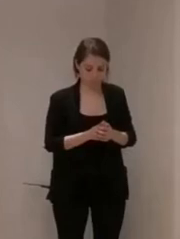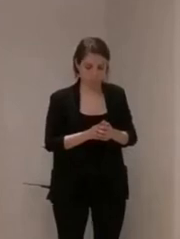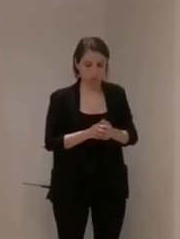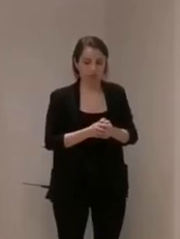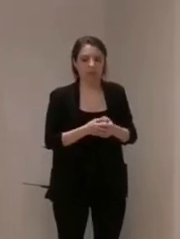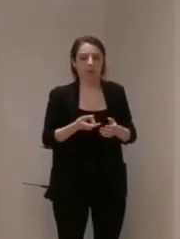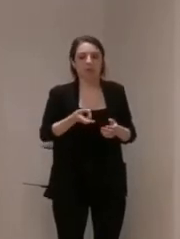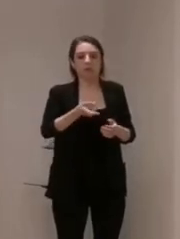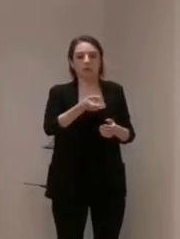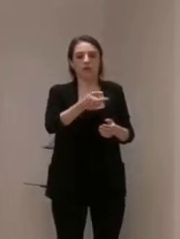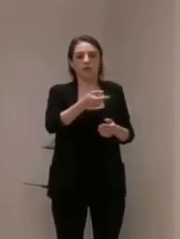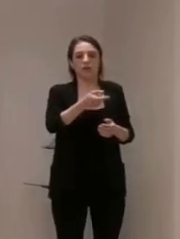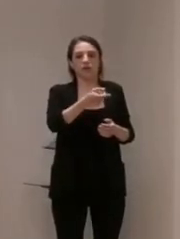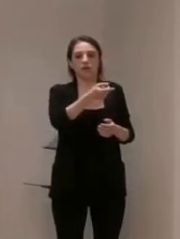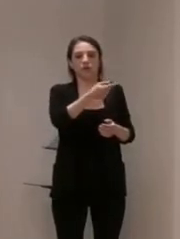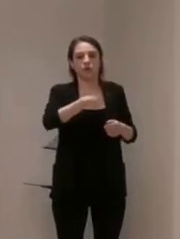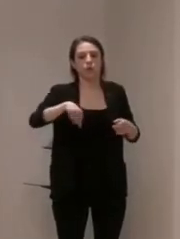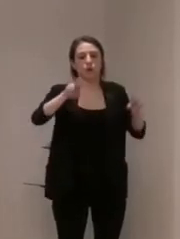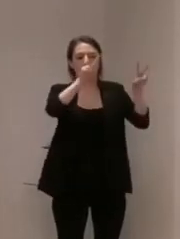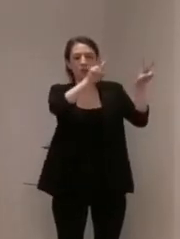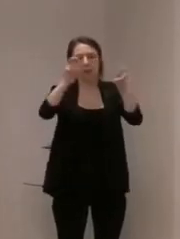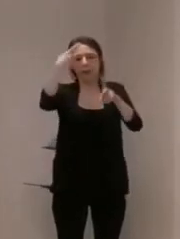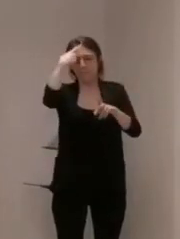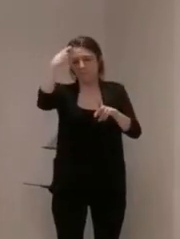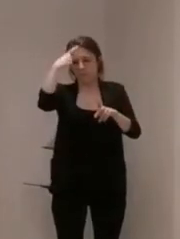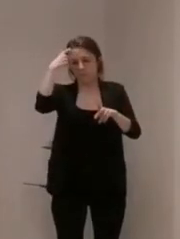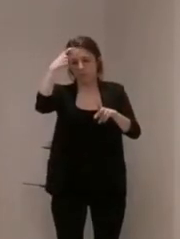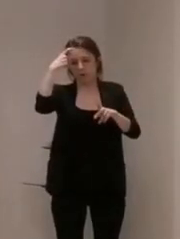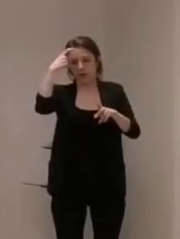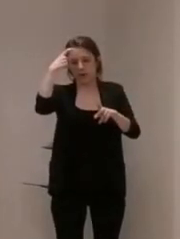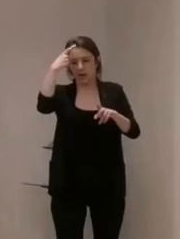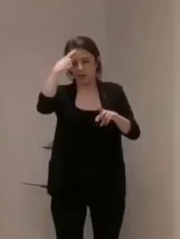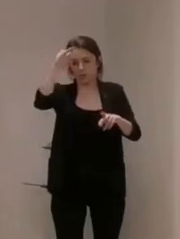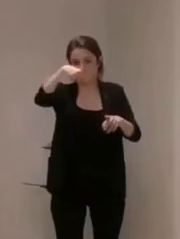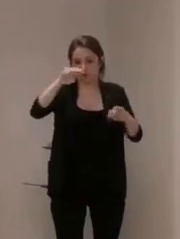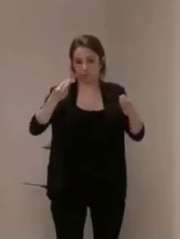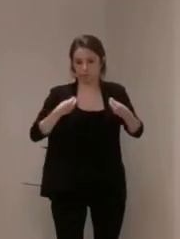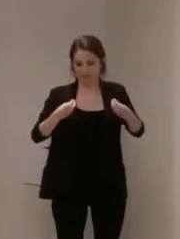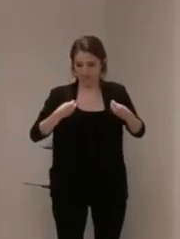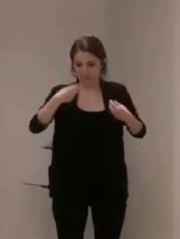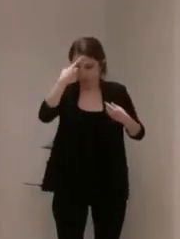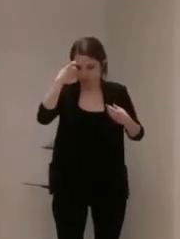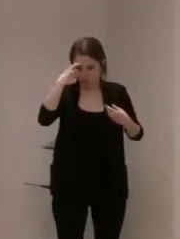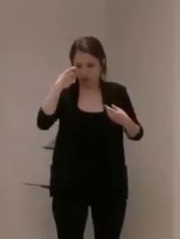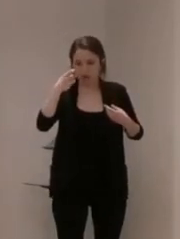retornar el conjunt de les memòries viscudes per aquest país i sobretot les memòries del poble.